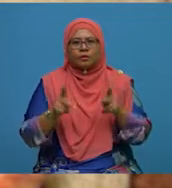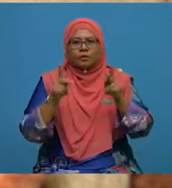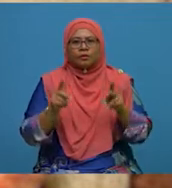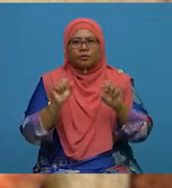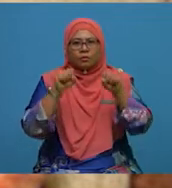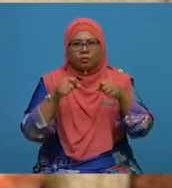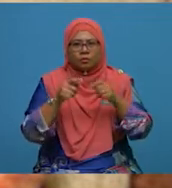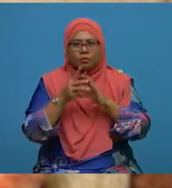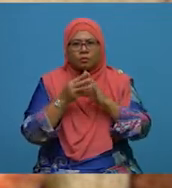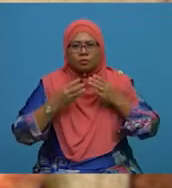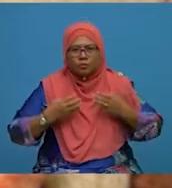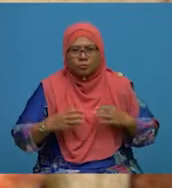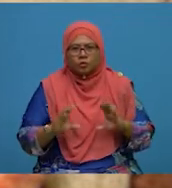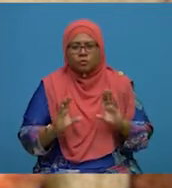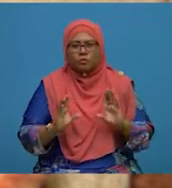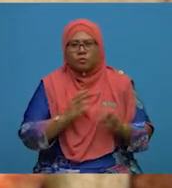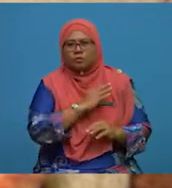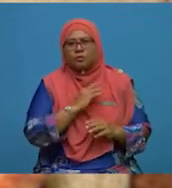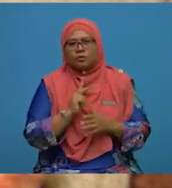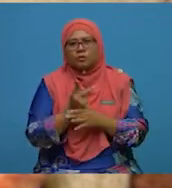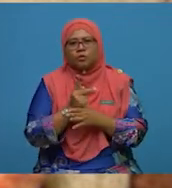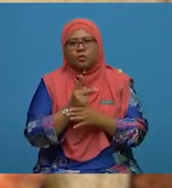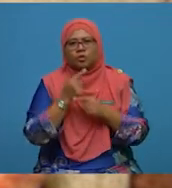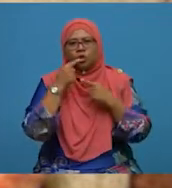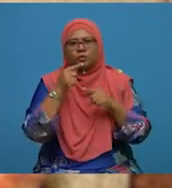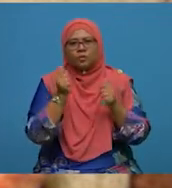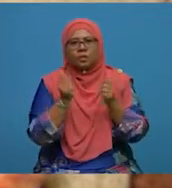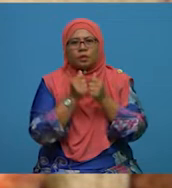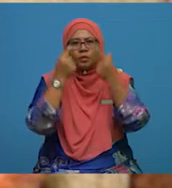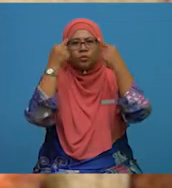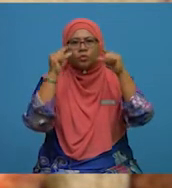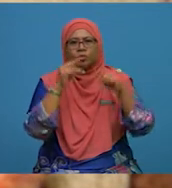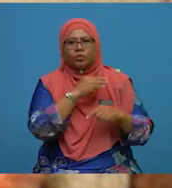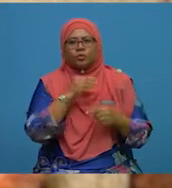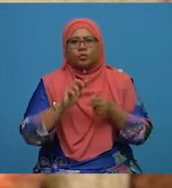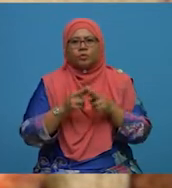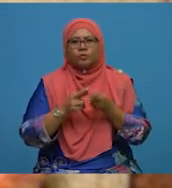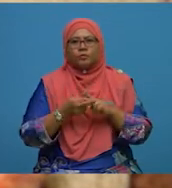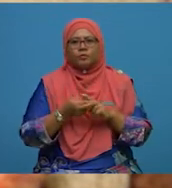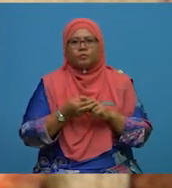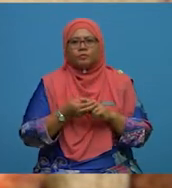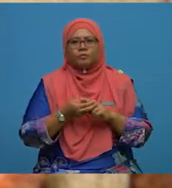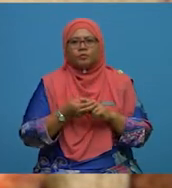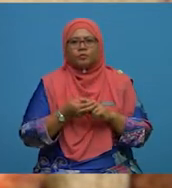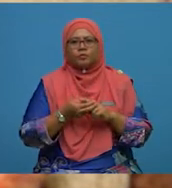Pelajar-pelajar boleh mencuba dan berkongsi jawapan dengan guru dan rakan-rakan.